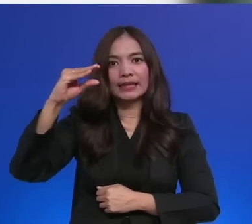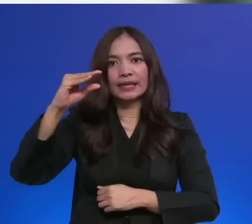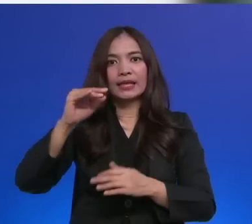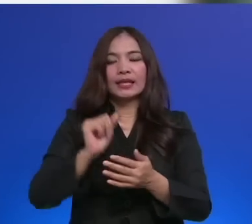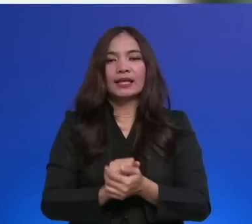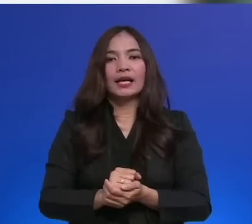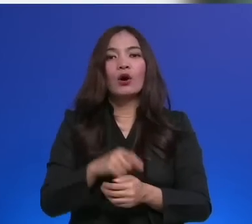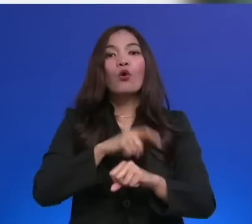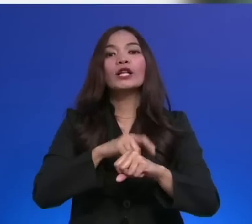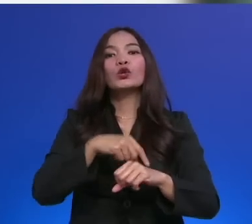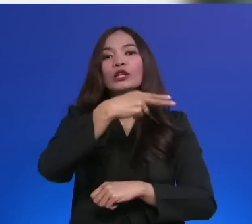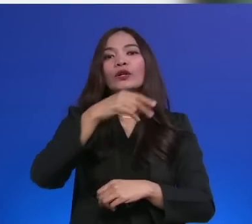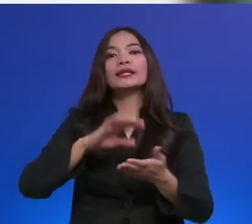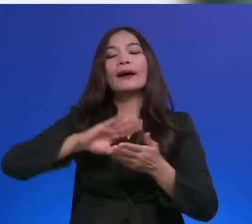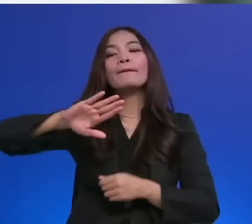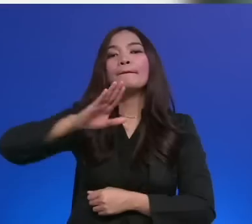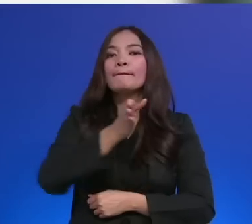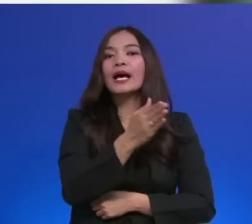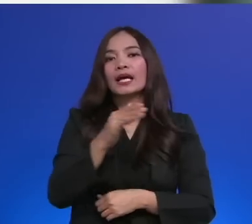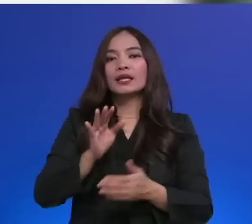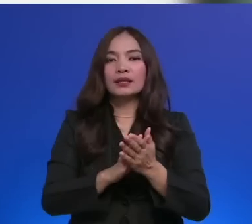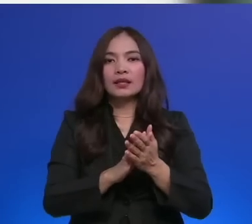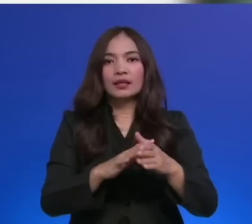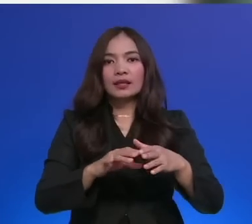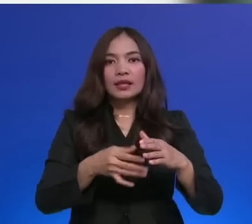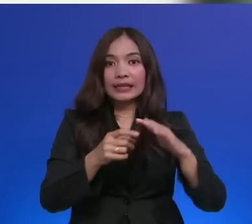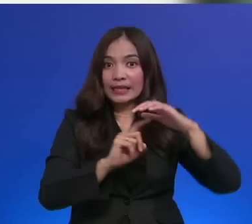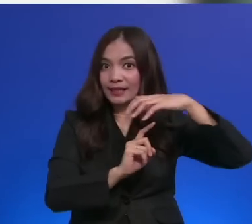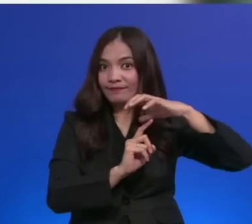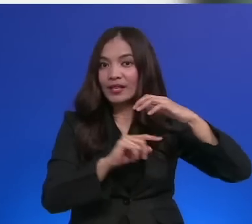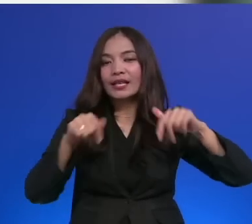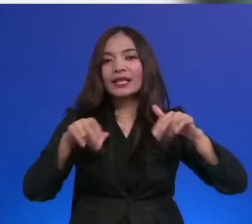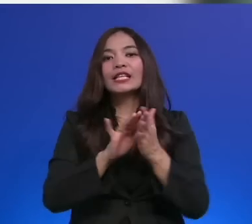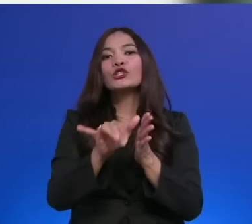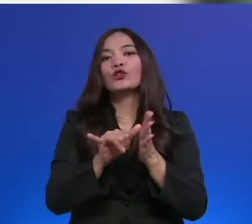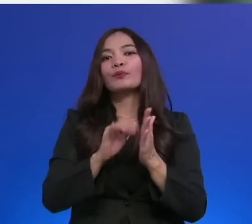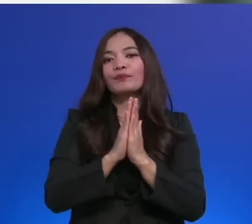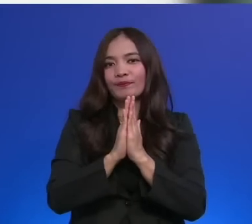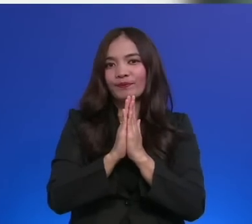waktu Indonesia Barat. Dan mensubscribe Truth ID. Tuhan memberkati.